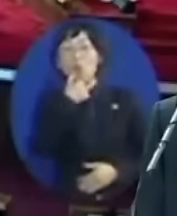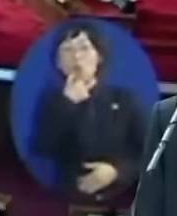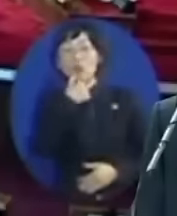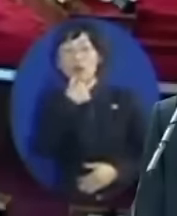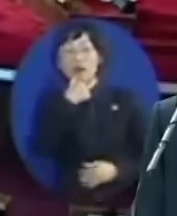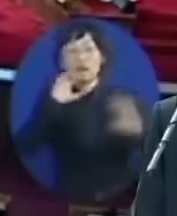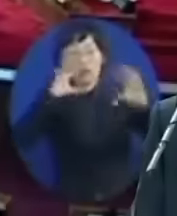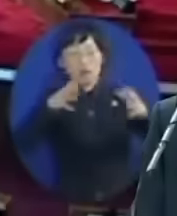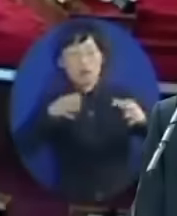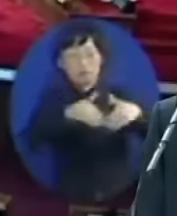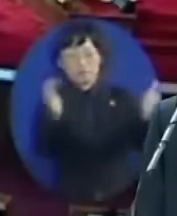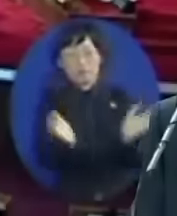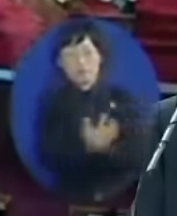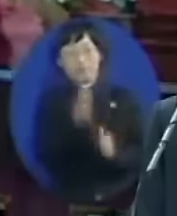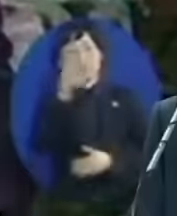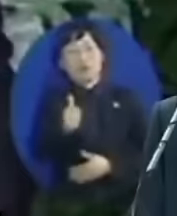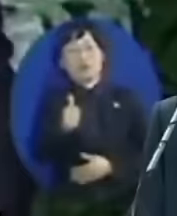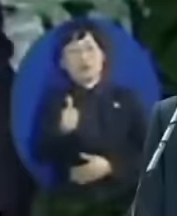대장이